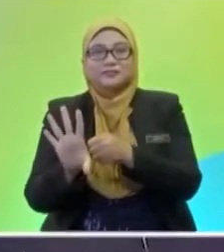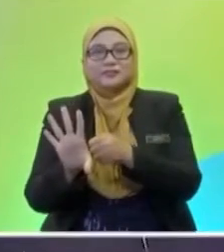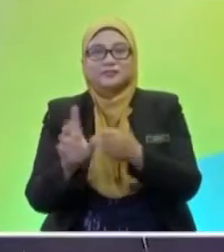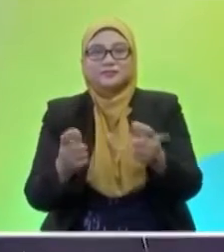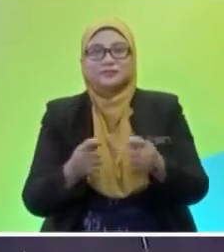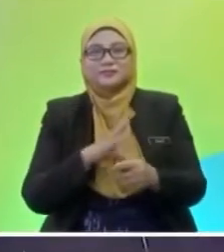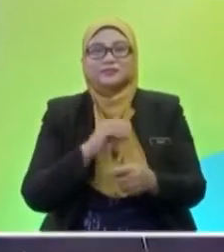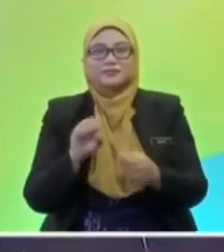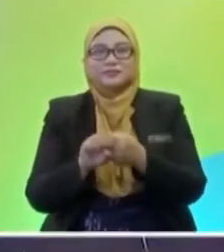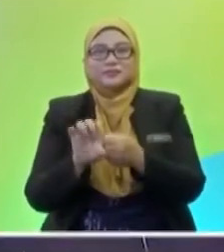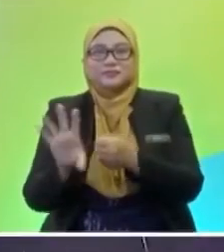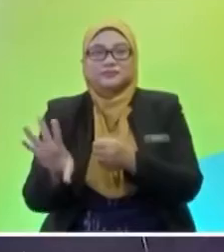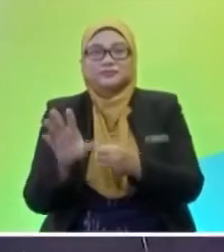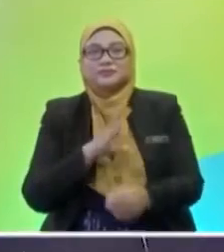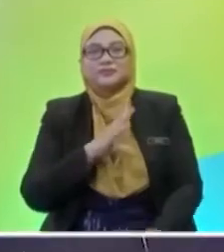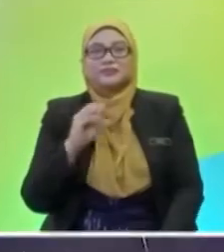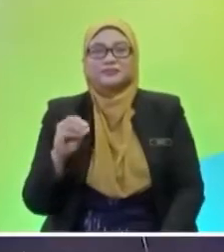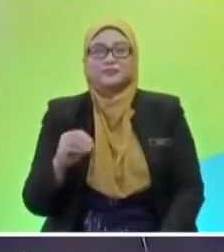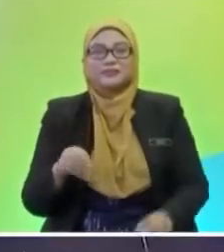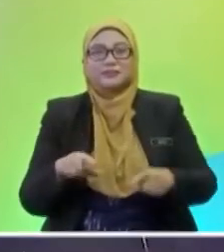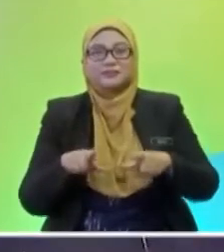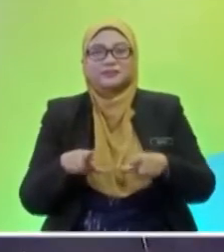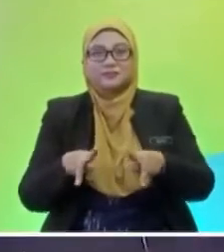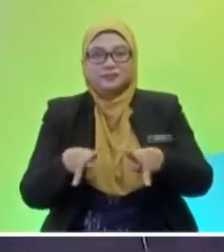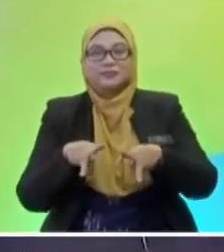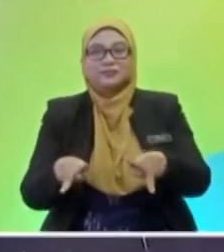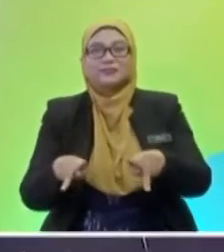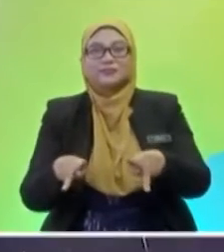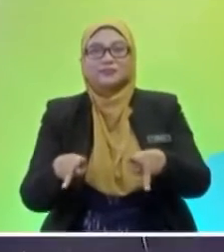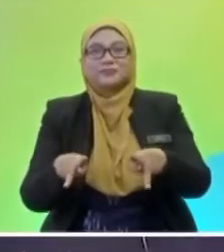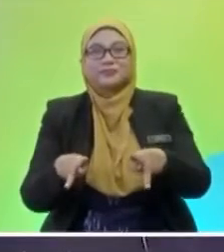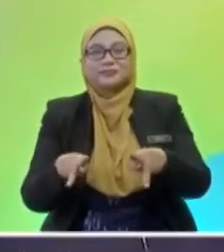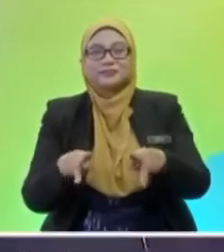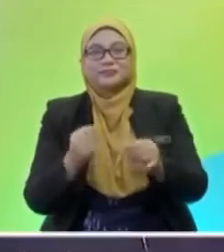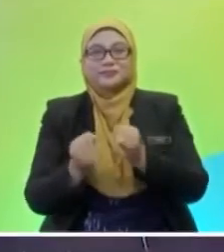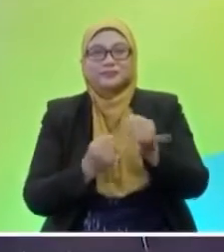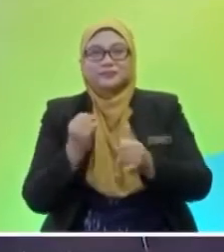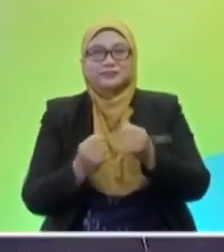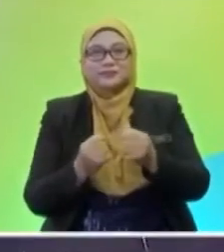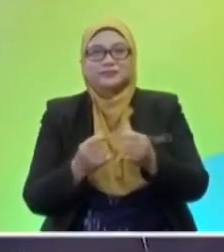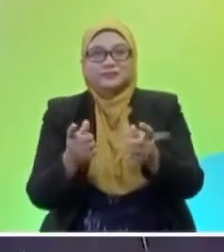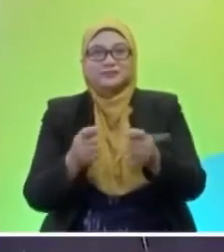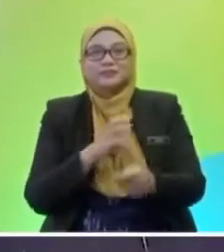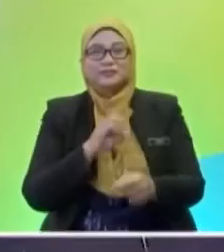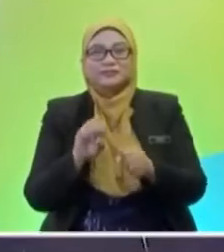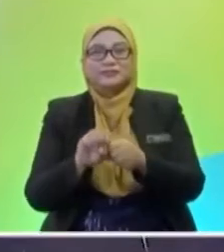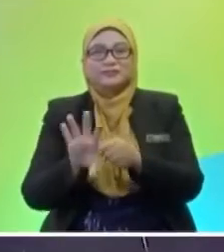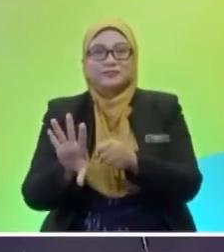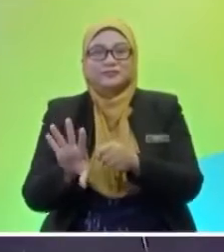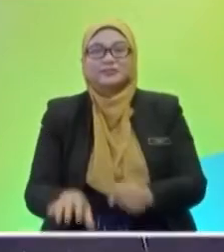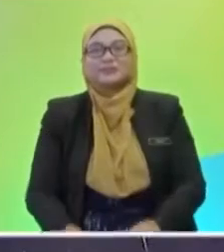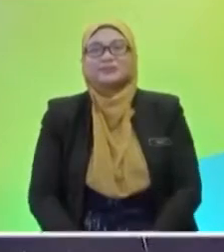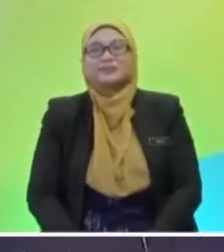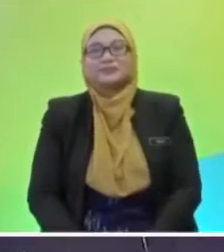akhir sekali ialah papan isyarat penerima dan pemancar. Ada dua benda tu lah untuk kita kawal kereta kawalan jauh